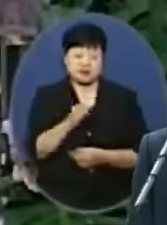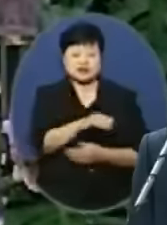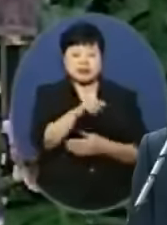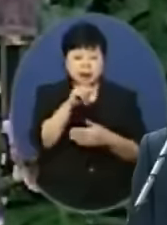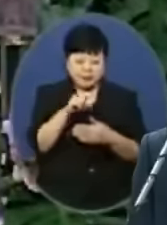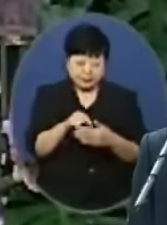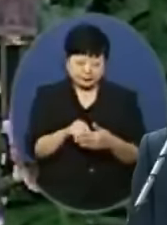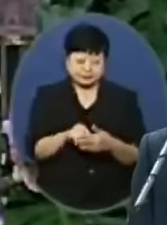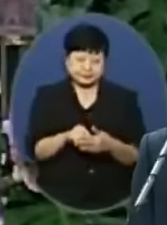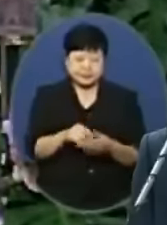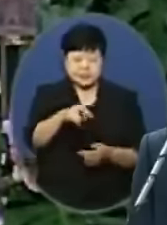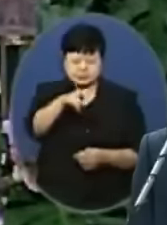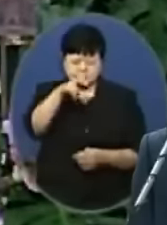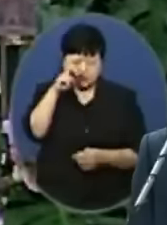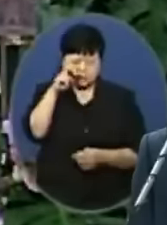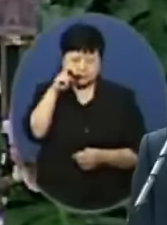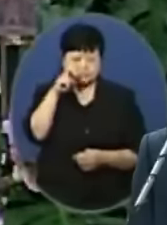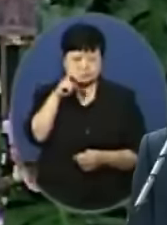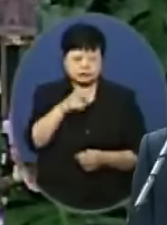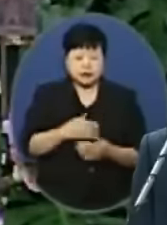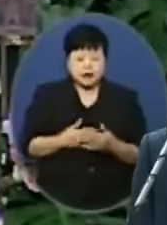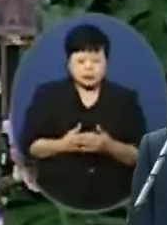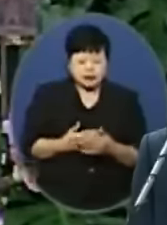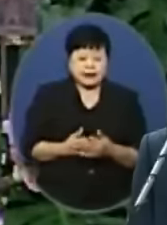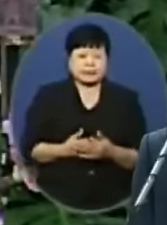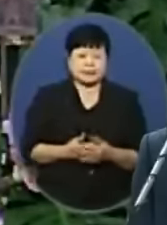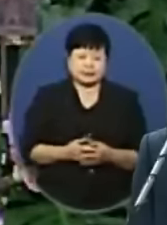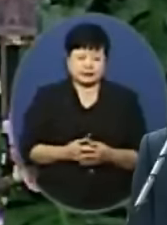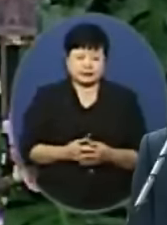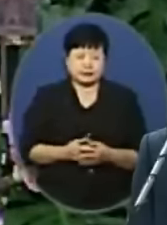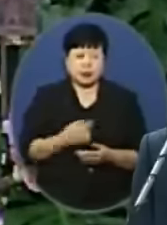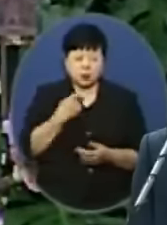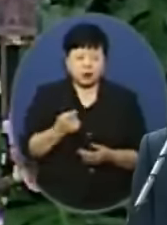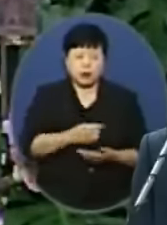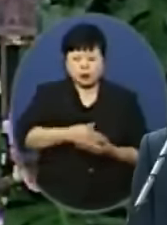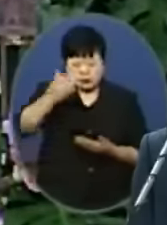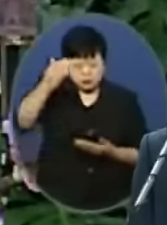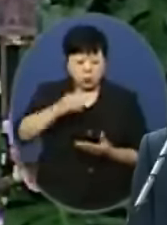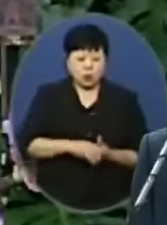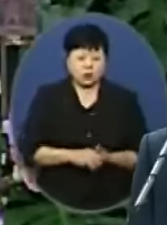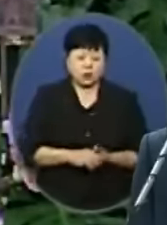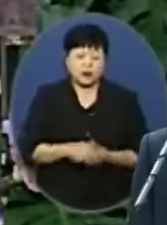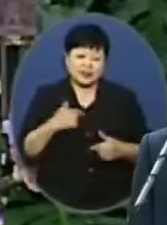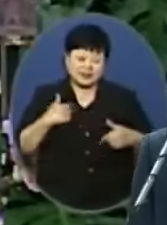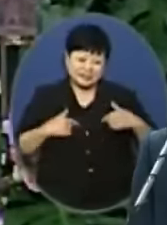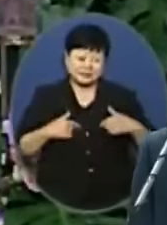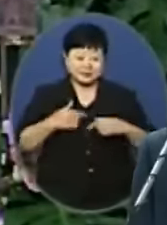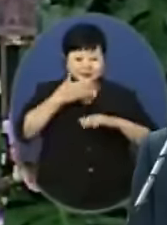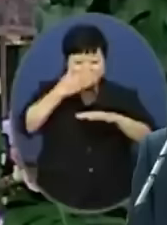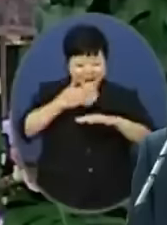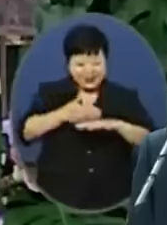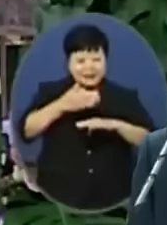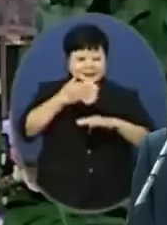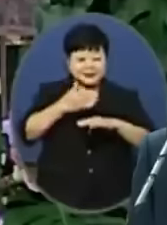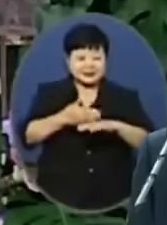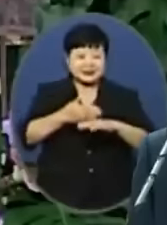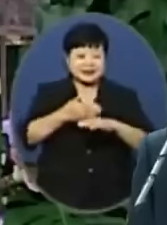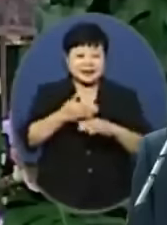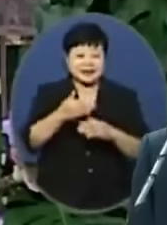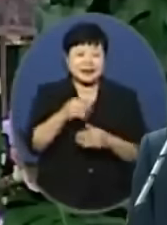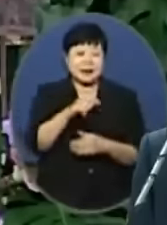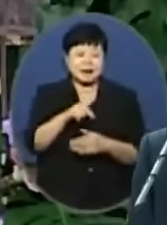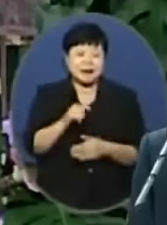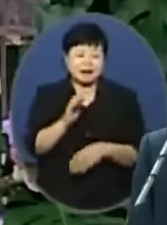마음에 미운 마음, 불안, 공포를 제거하고 기쁨과 감사가